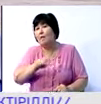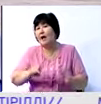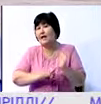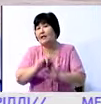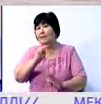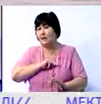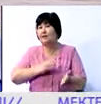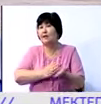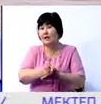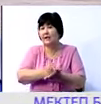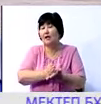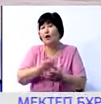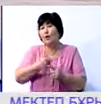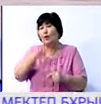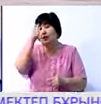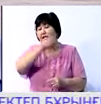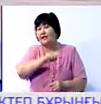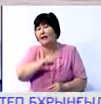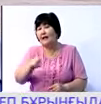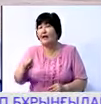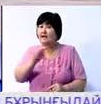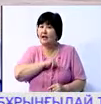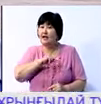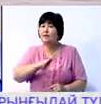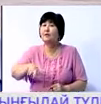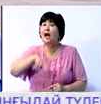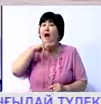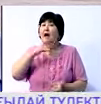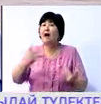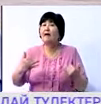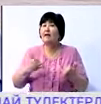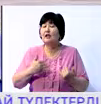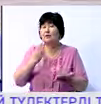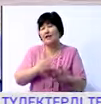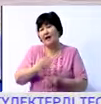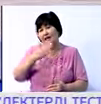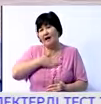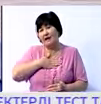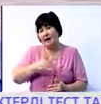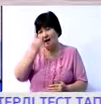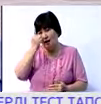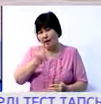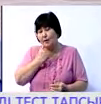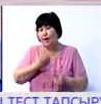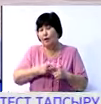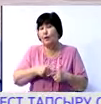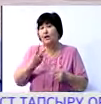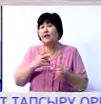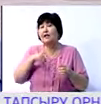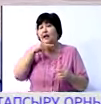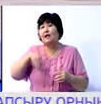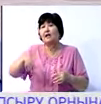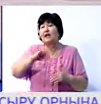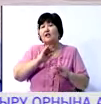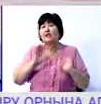атқарам. Осы жылдар аралығында қызметімнің еленіп жатқанына рахмет, қуаныштымын. Ел тыныштығын сақтауға қамтамасыз